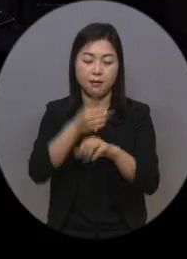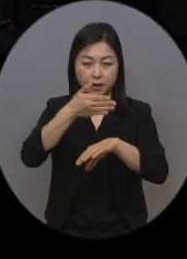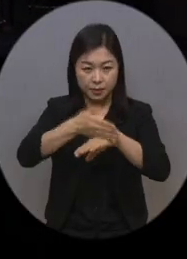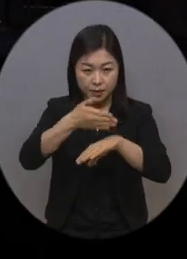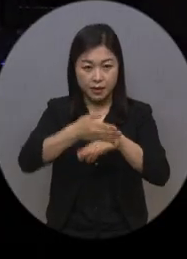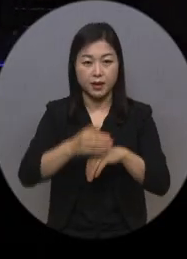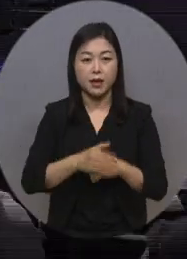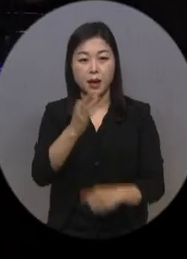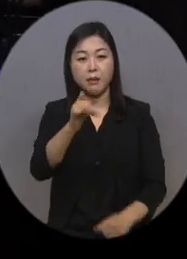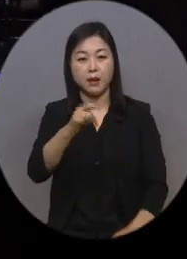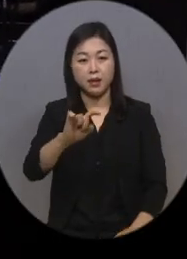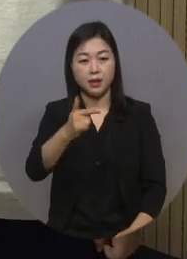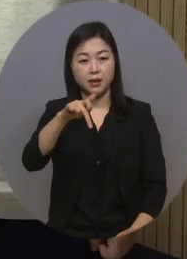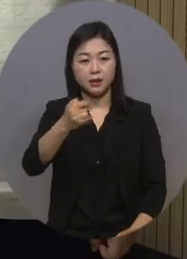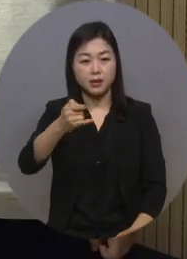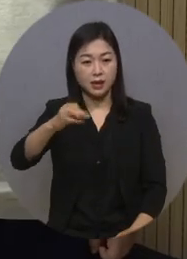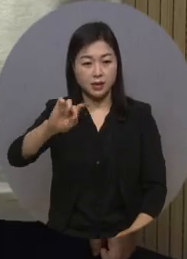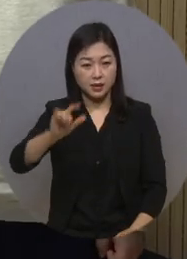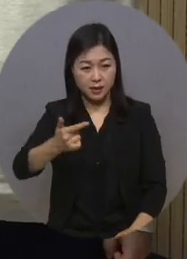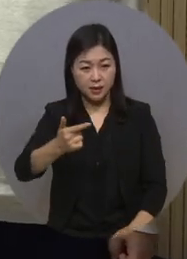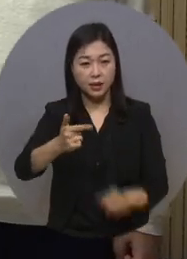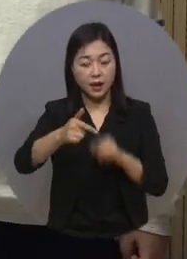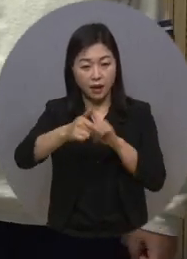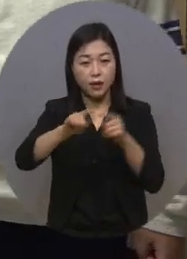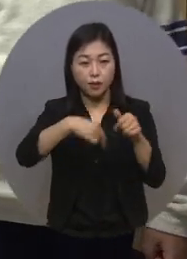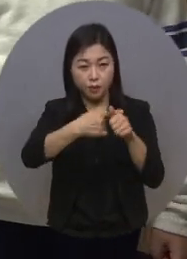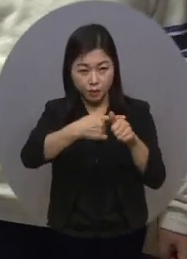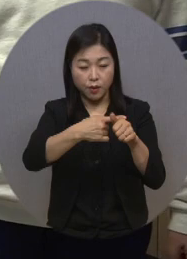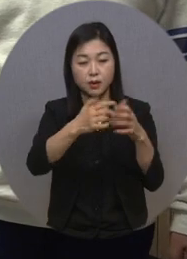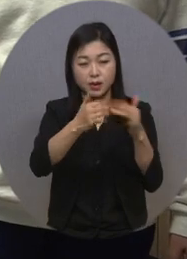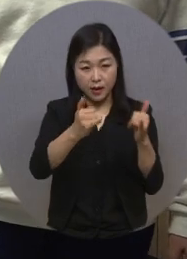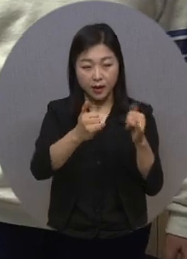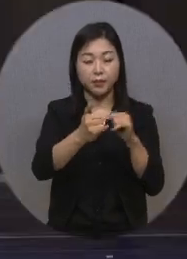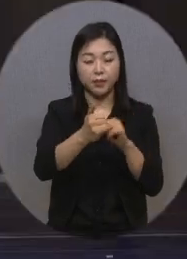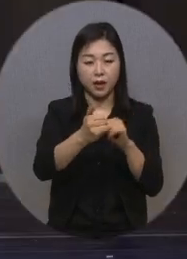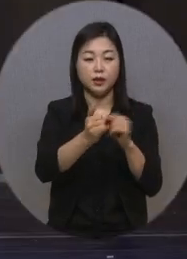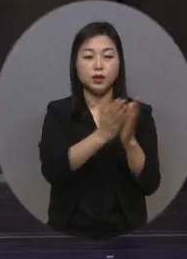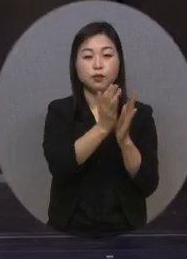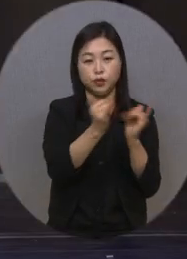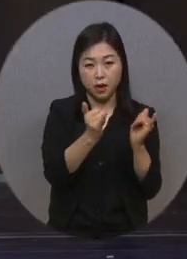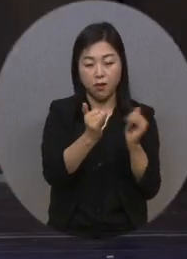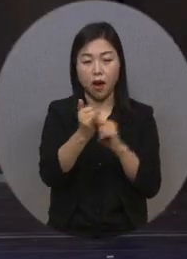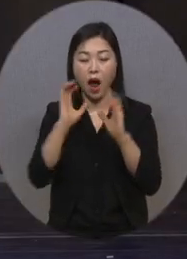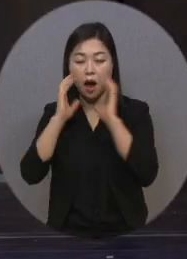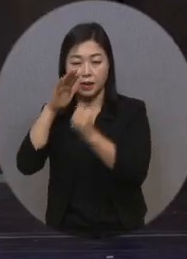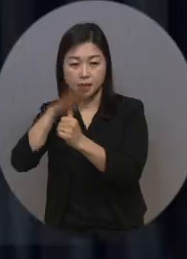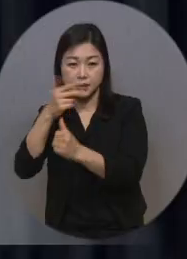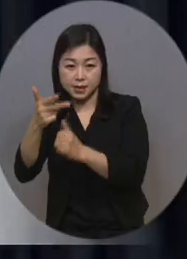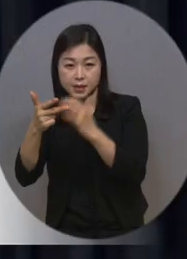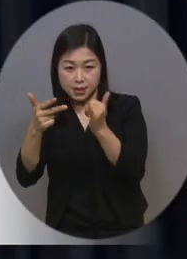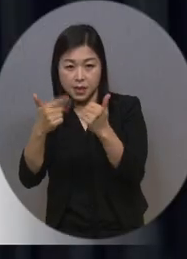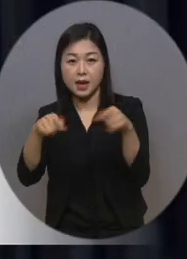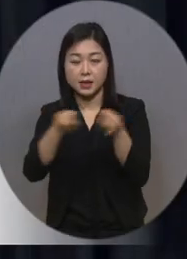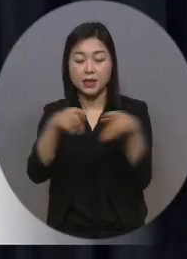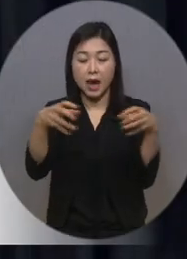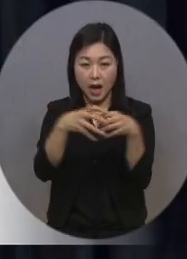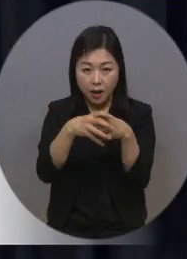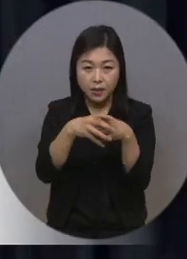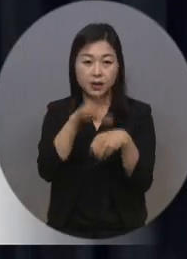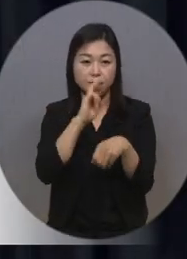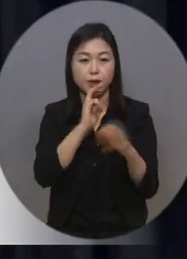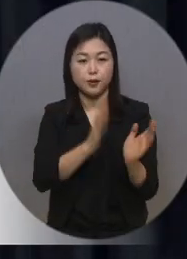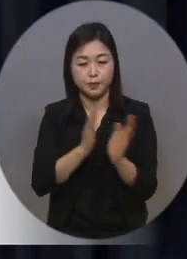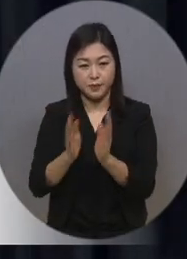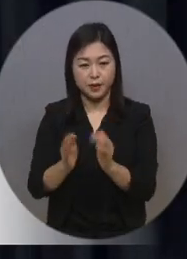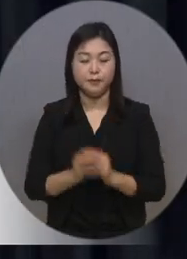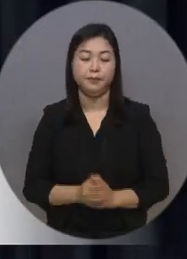클래식 소속 전문 연주가 시민과 어린이 연주자 7인이 알록달록 다채로운 음악을 준비했습니다. 지역사회에서 의미